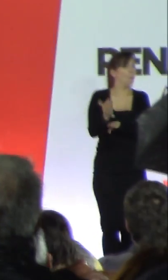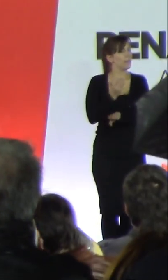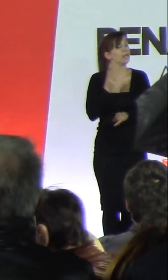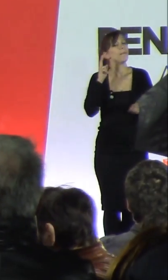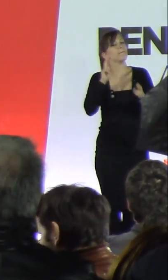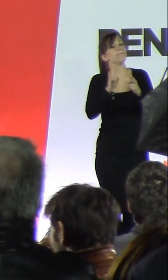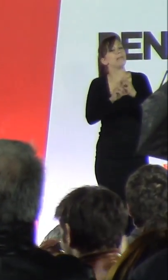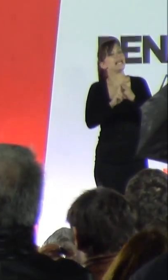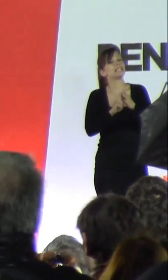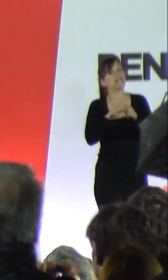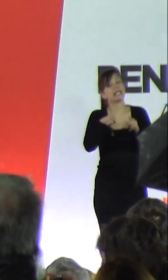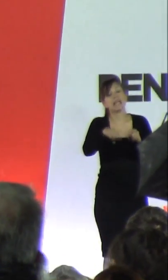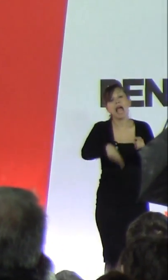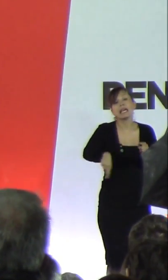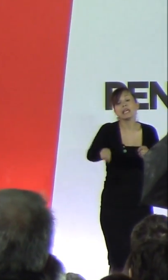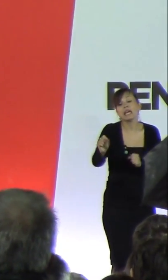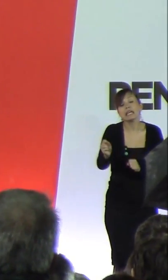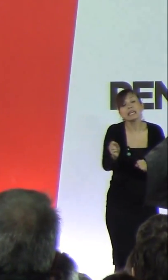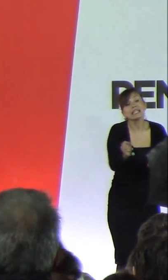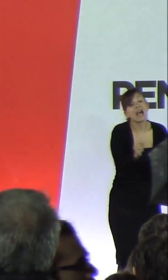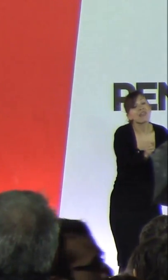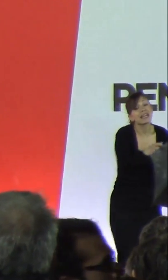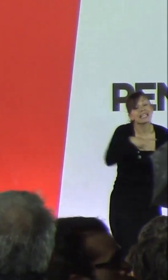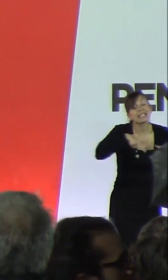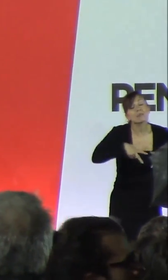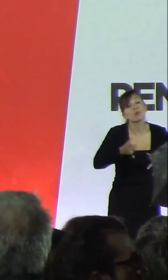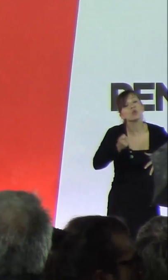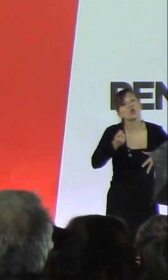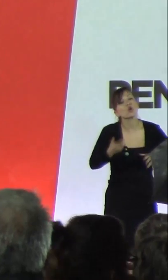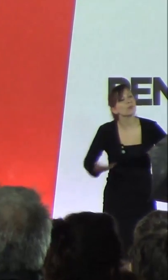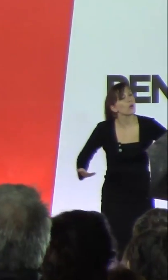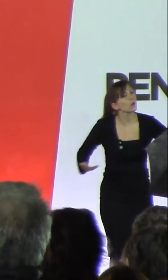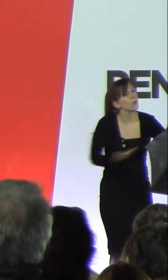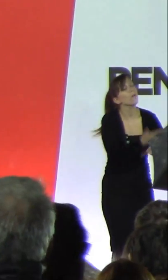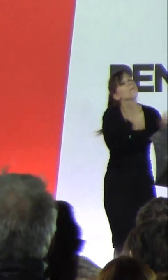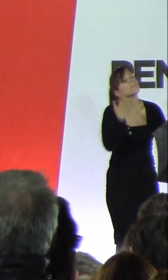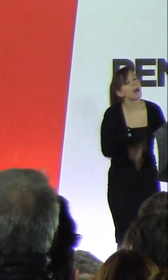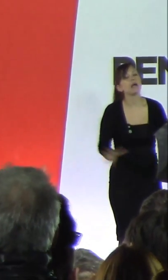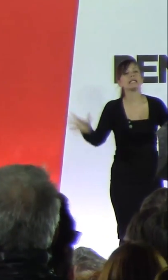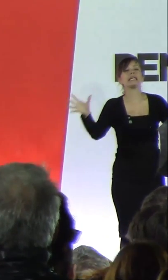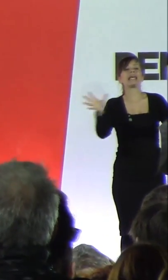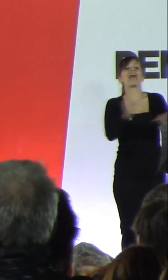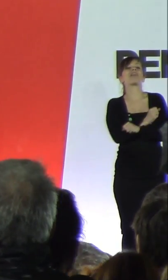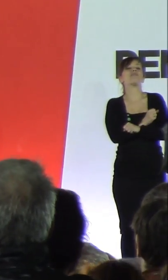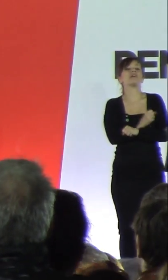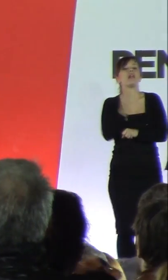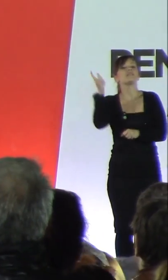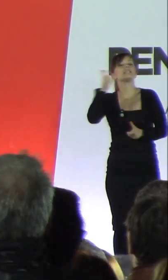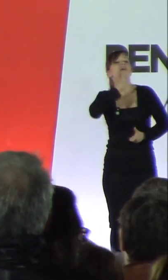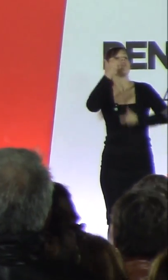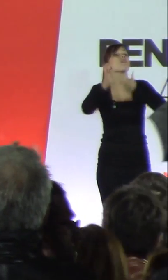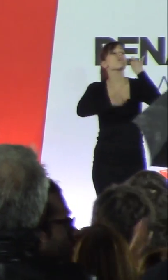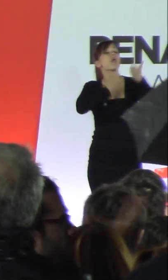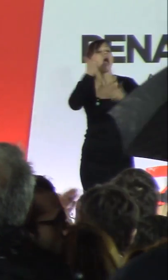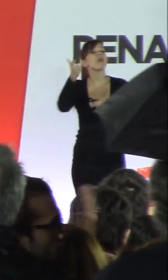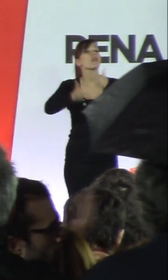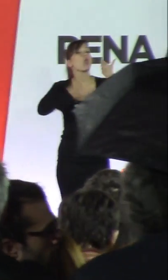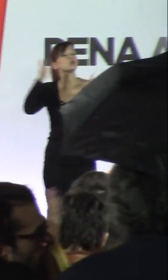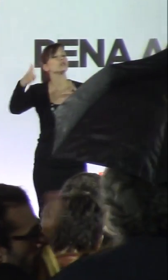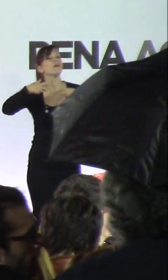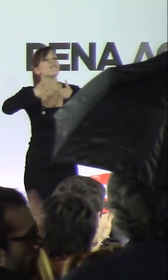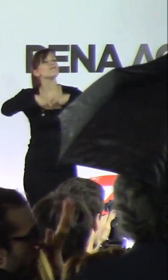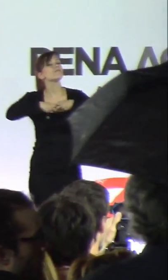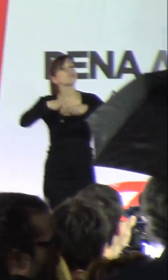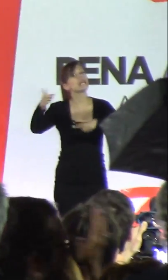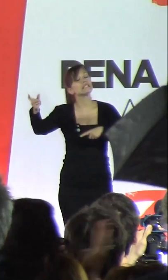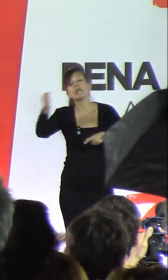ήταν απολυμμένες καθαρίστριες του Υπουργείου Οικονομικών που διαδηλώνουν στις Βρυξέλλες και μου είπανε